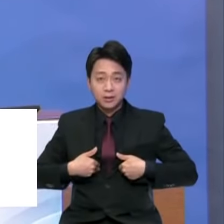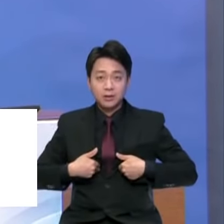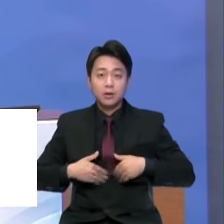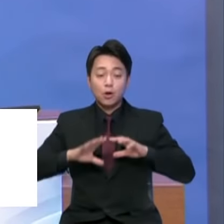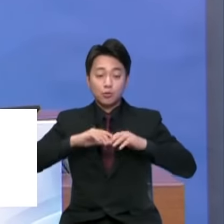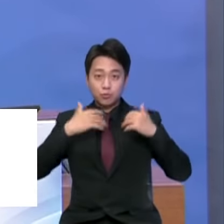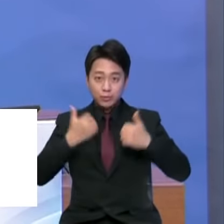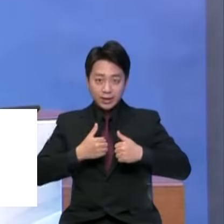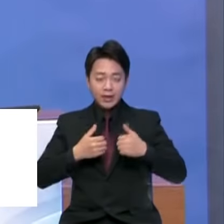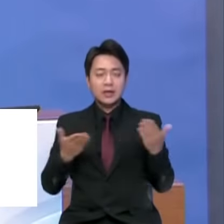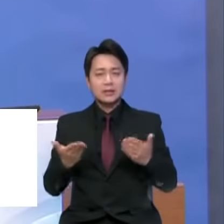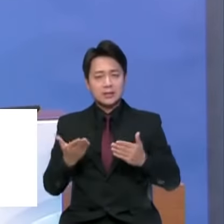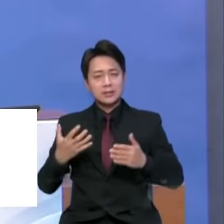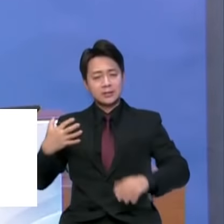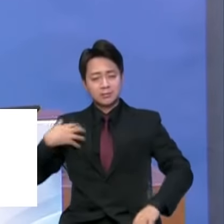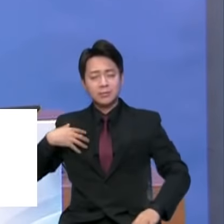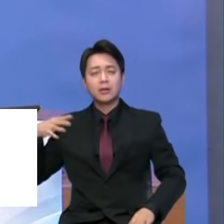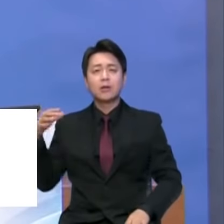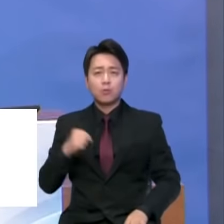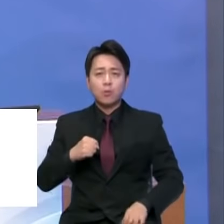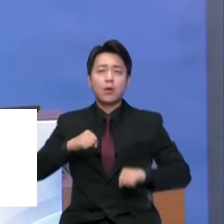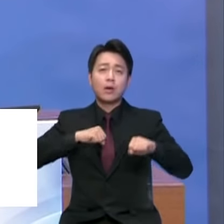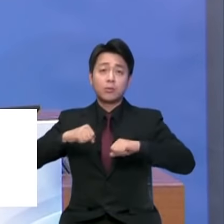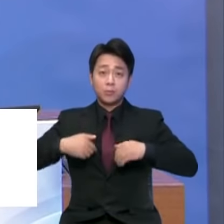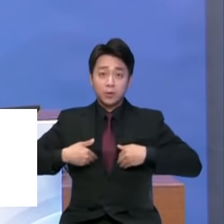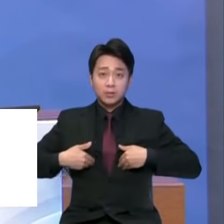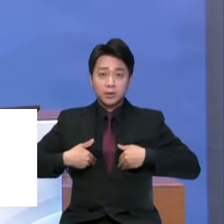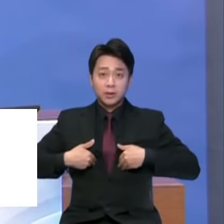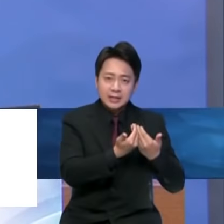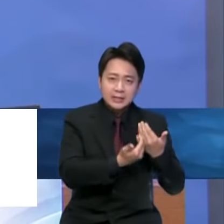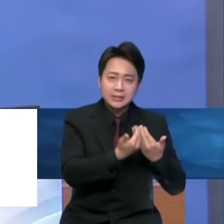국민 통합으로 가는 큰 길을 열어야 합니다.